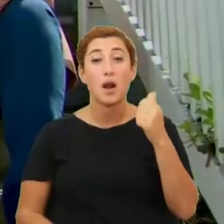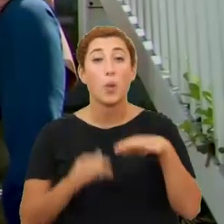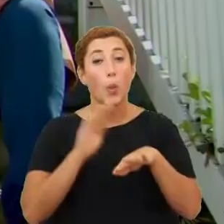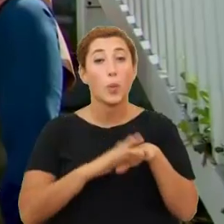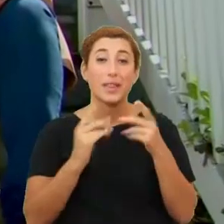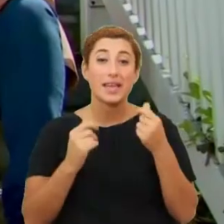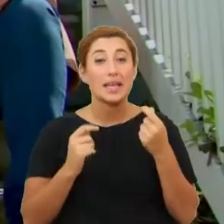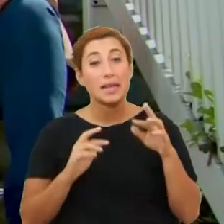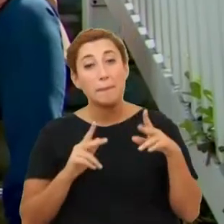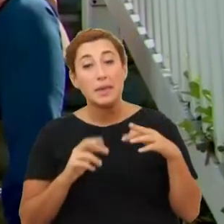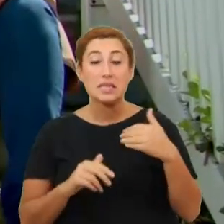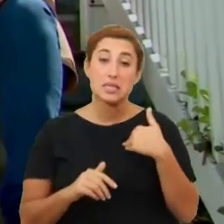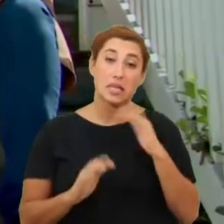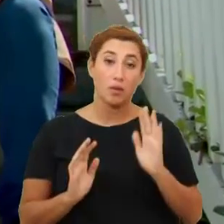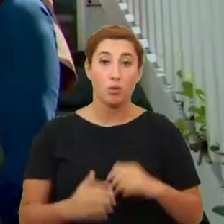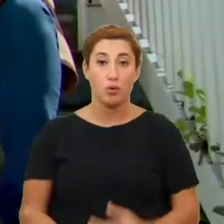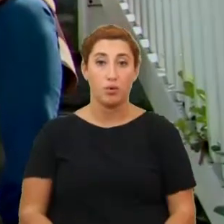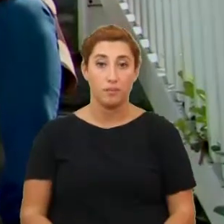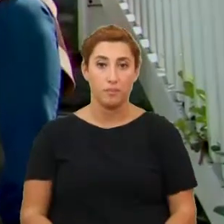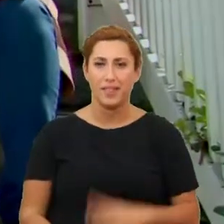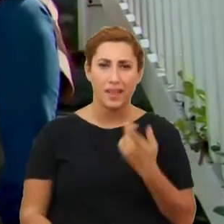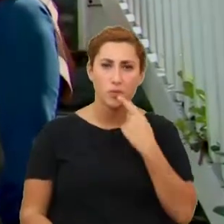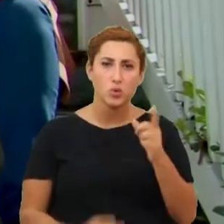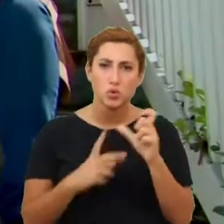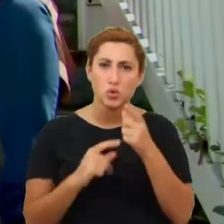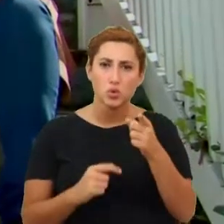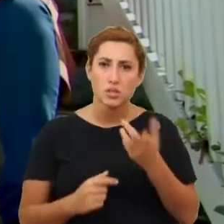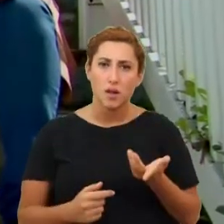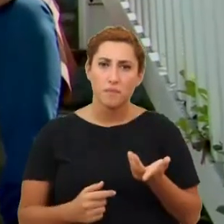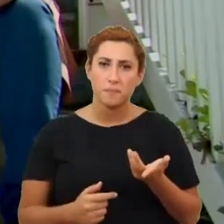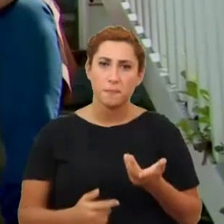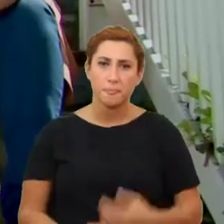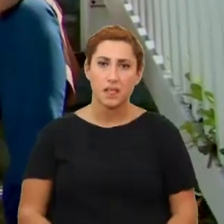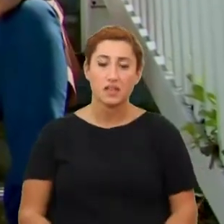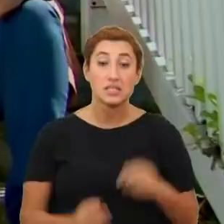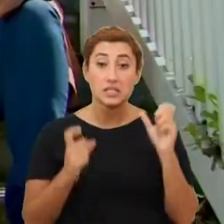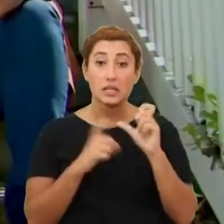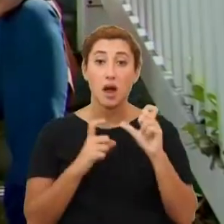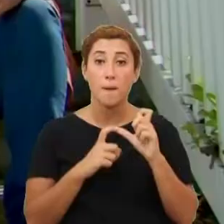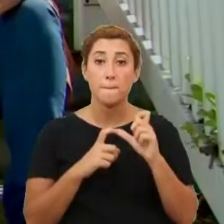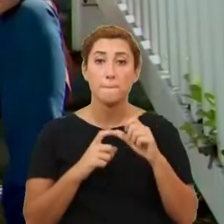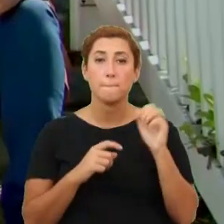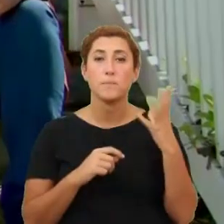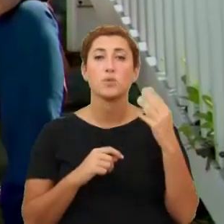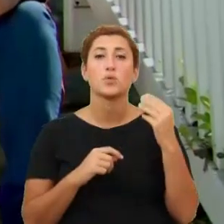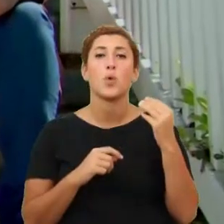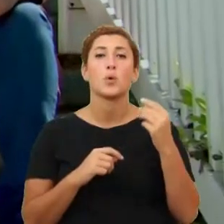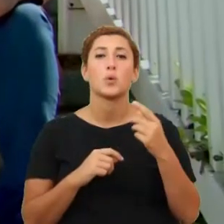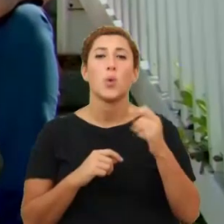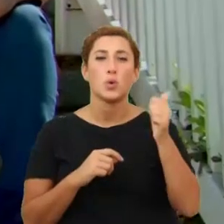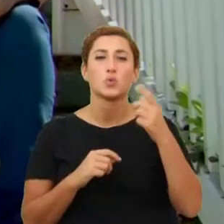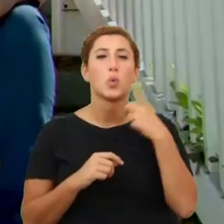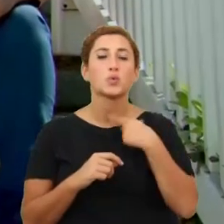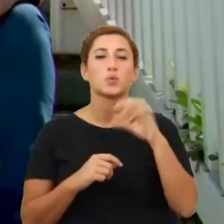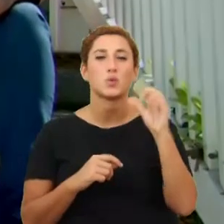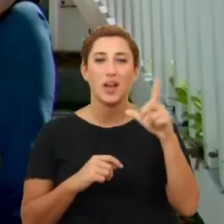dokundu gibi hissediyorum. Ne diyorsun Şükrü sen? Zarp, o gün çok satıydım biliyor musun?